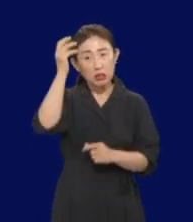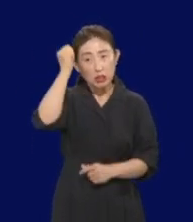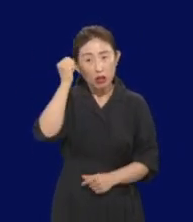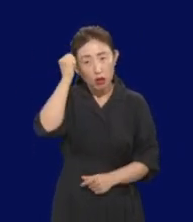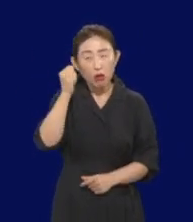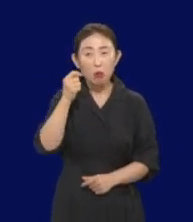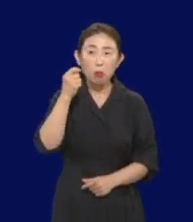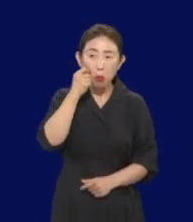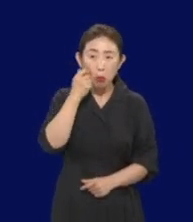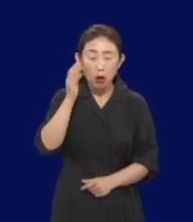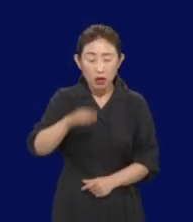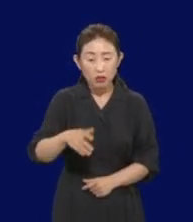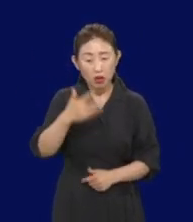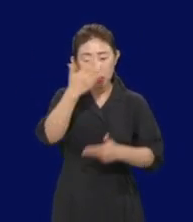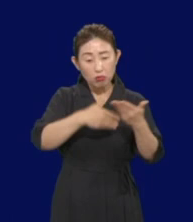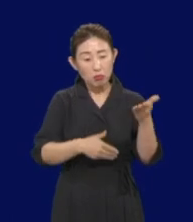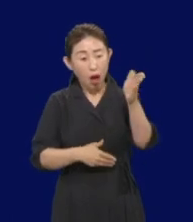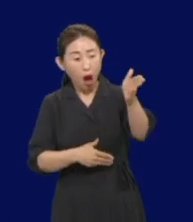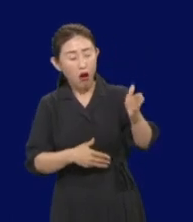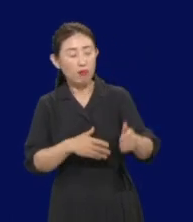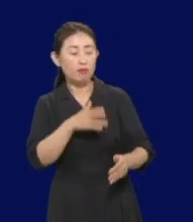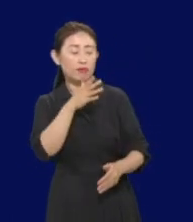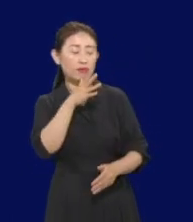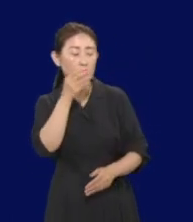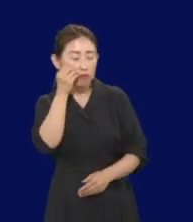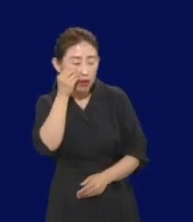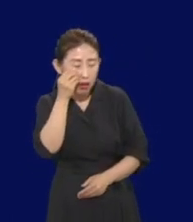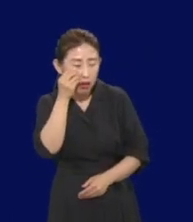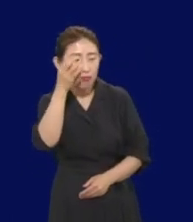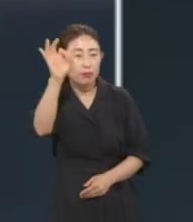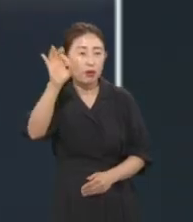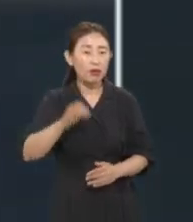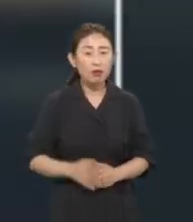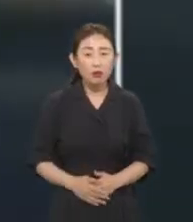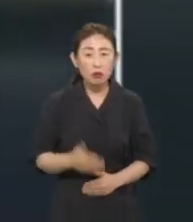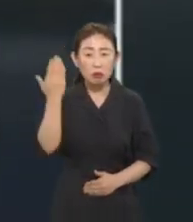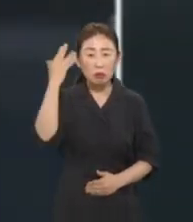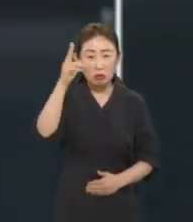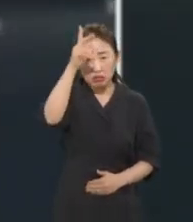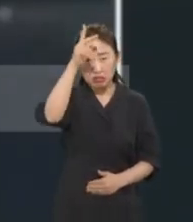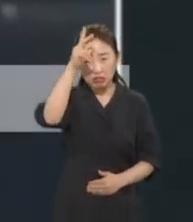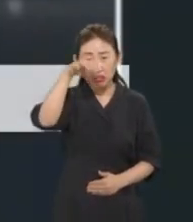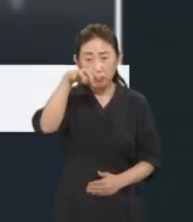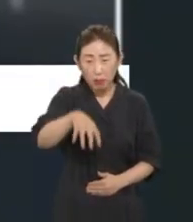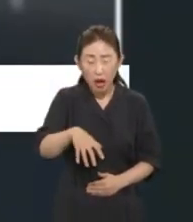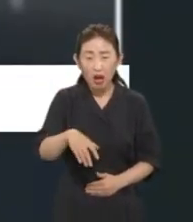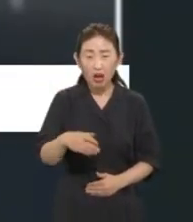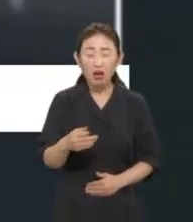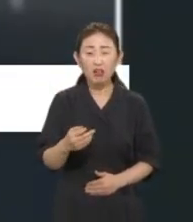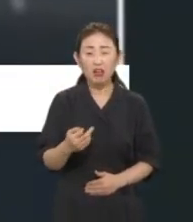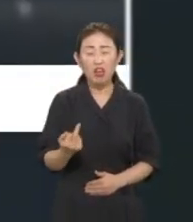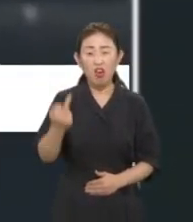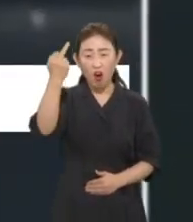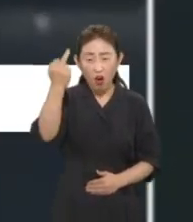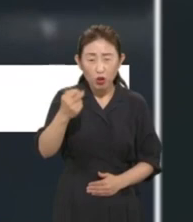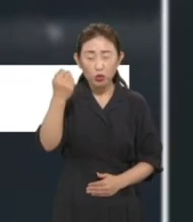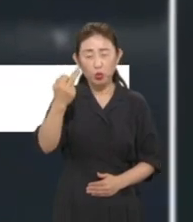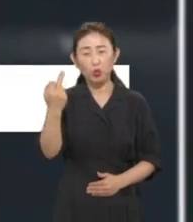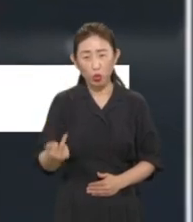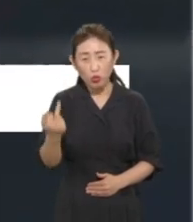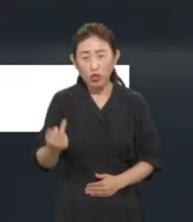영상 증거 등을 토대로 혐의 자체는 모두 인정했습니다이를 토대로 최근 경찰은 사촌형 a씨를 상해 혐의로